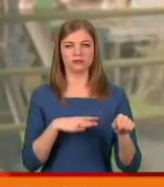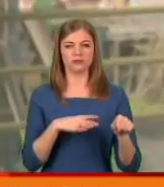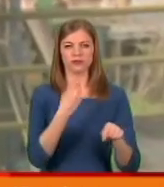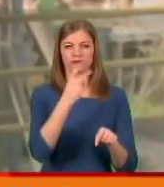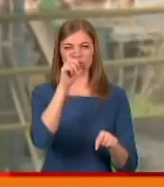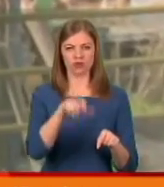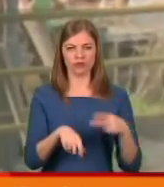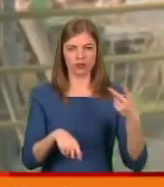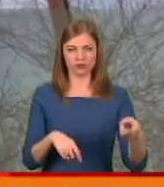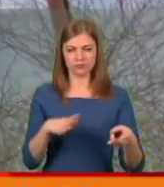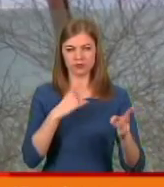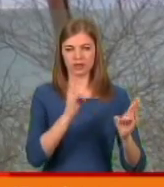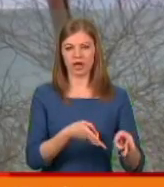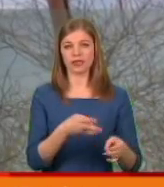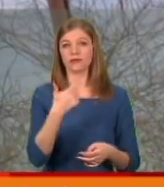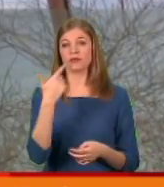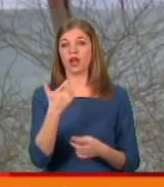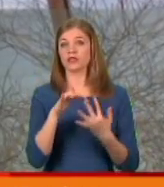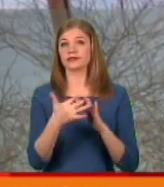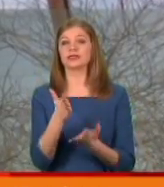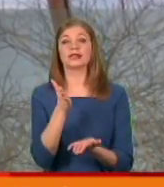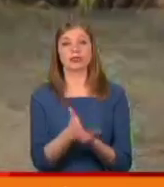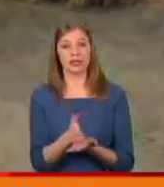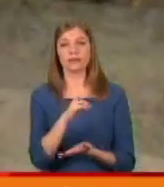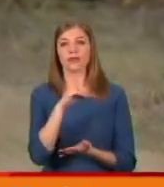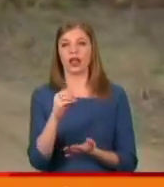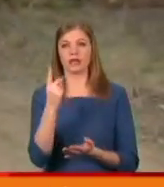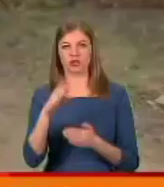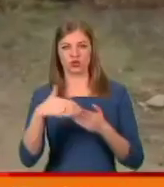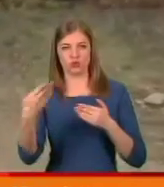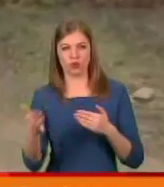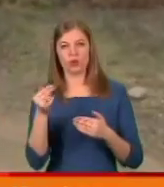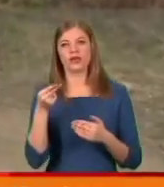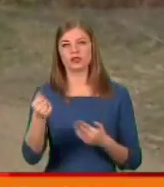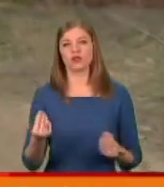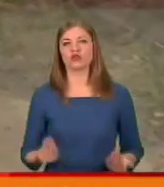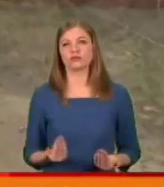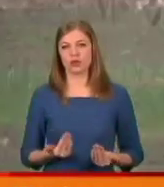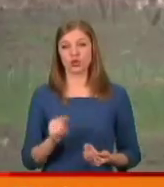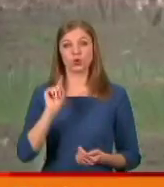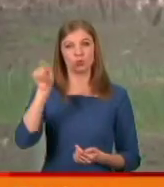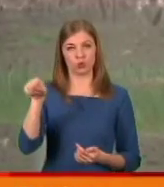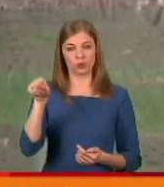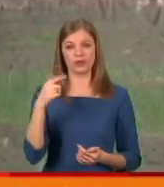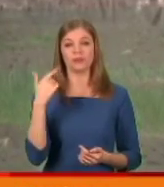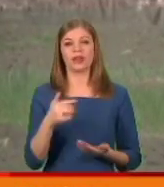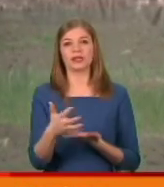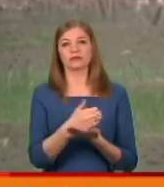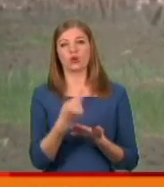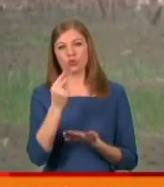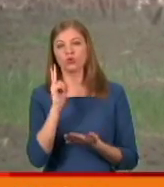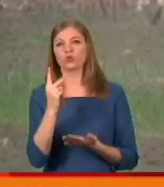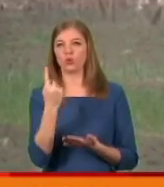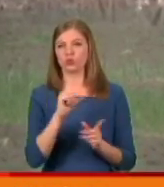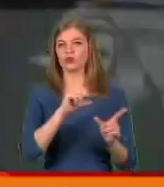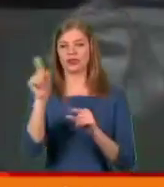Два чоловіка було ранені. Газ у селі є, але з того боку. І сплачують мешканці, каже, туди. Збирають гроші, хтось один